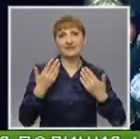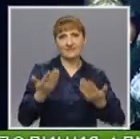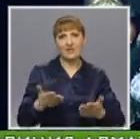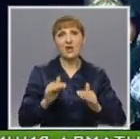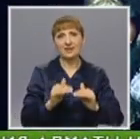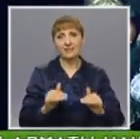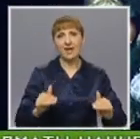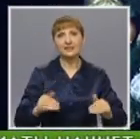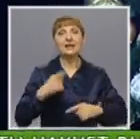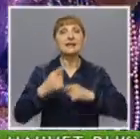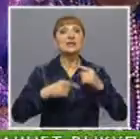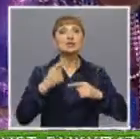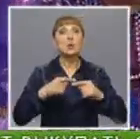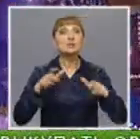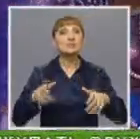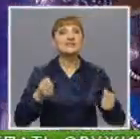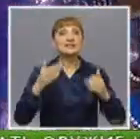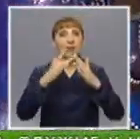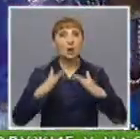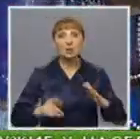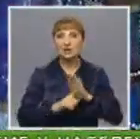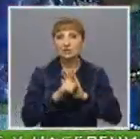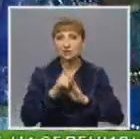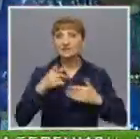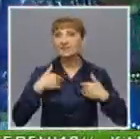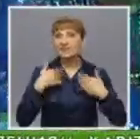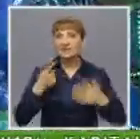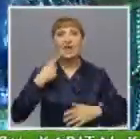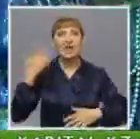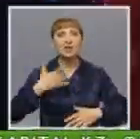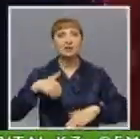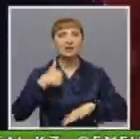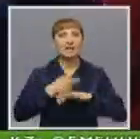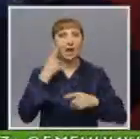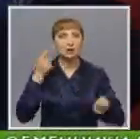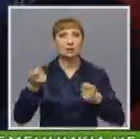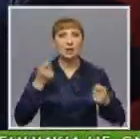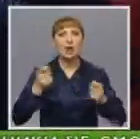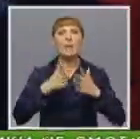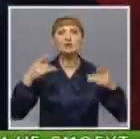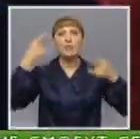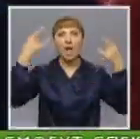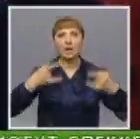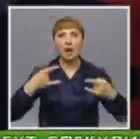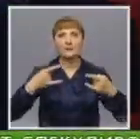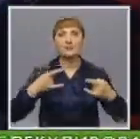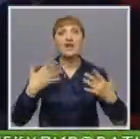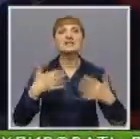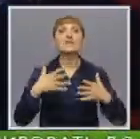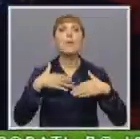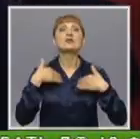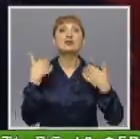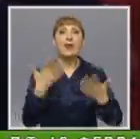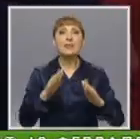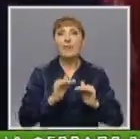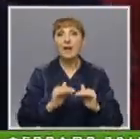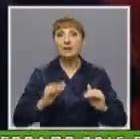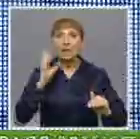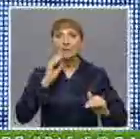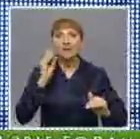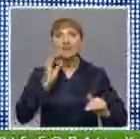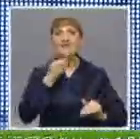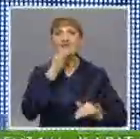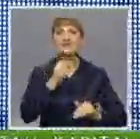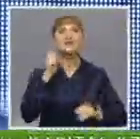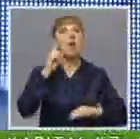ребята! Традиционно президентская елка началась с поздравительной речи главы государства на большом экране. Свои новогодние пожелания маленьким алматинцам